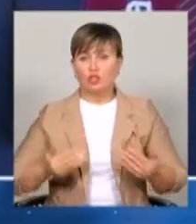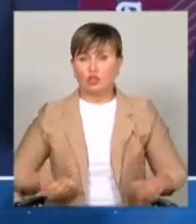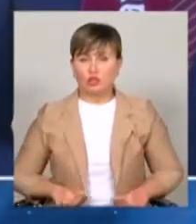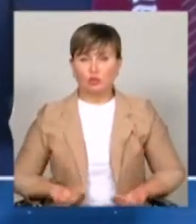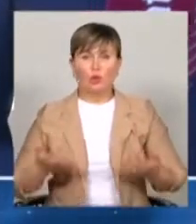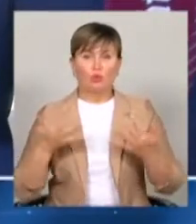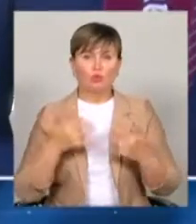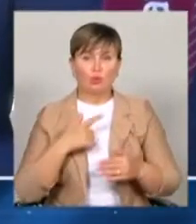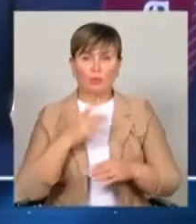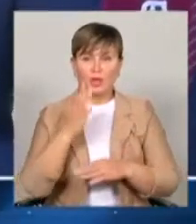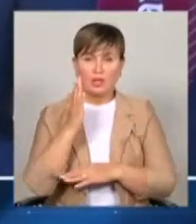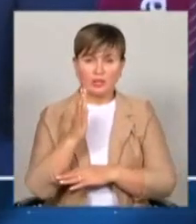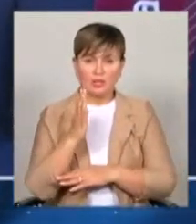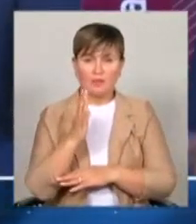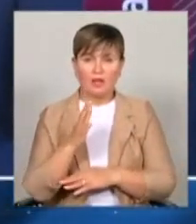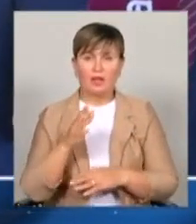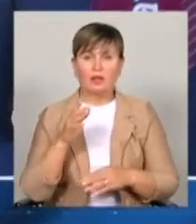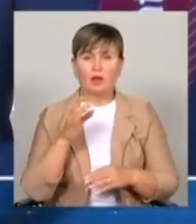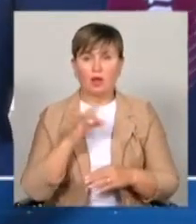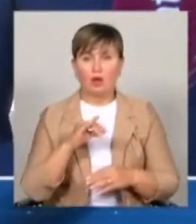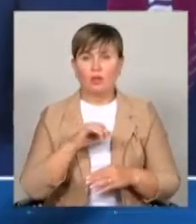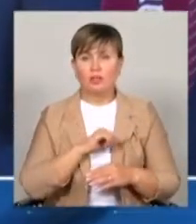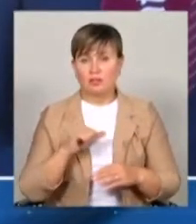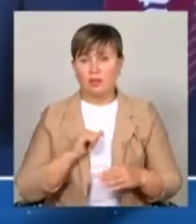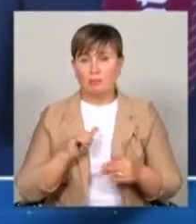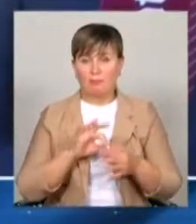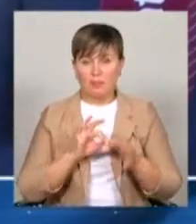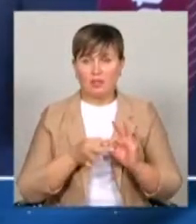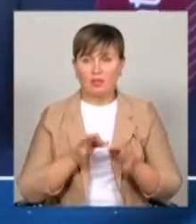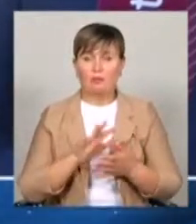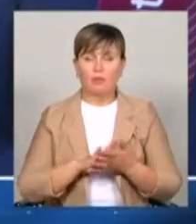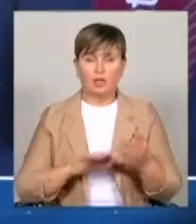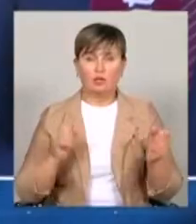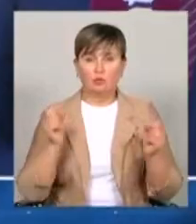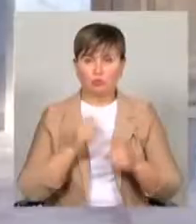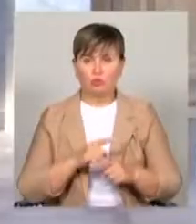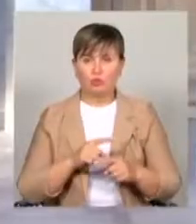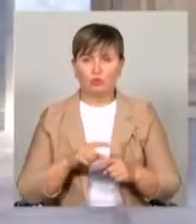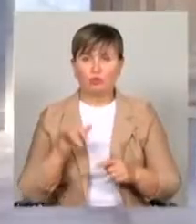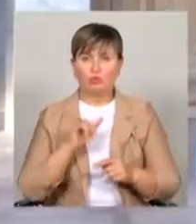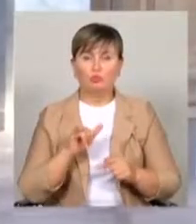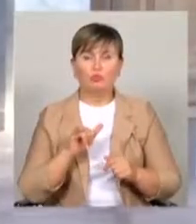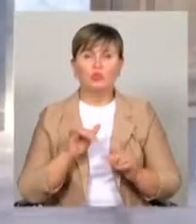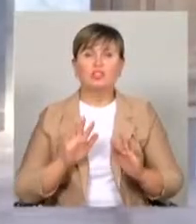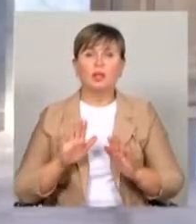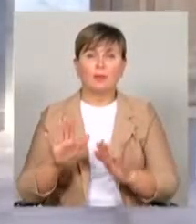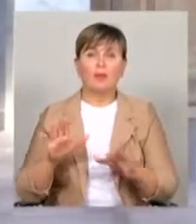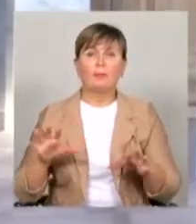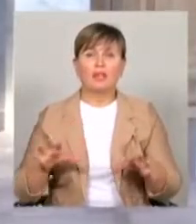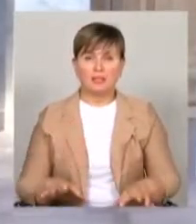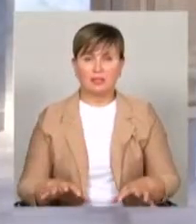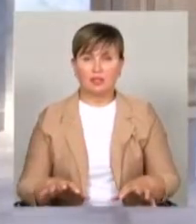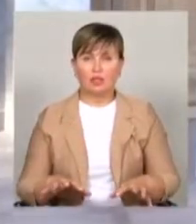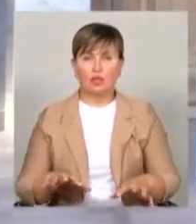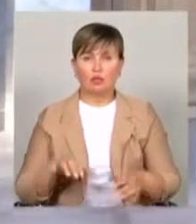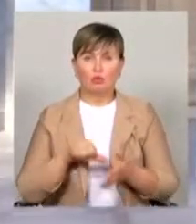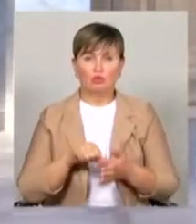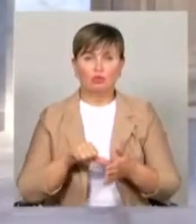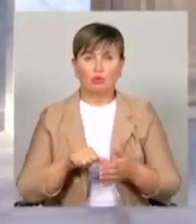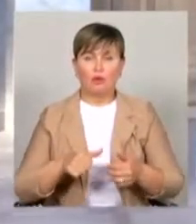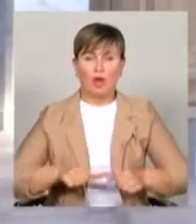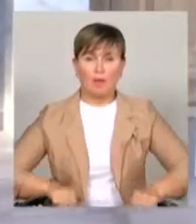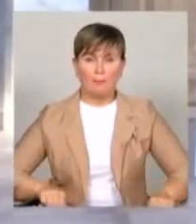уже проголосовала. О самом процессе подробнее мы узнаем у заместителя председателя участковой